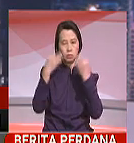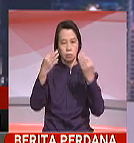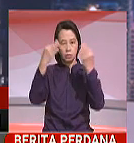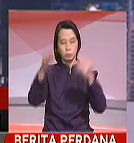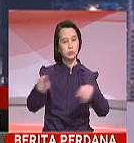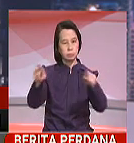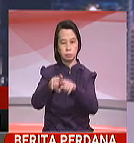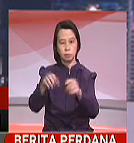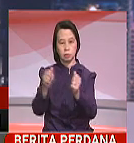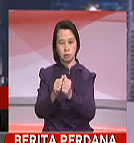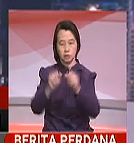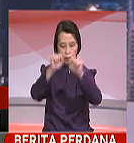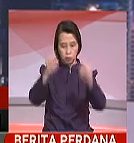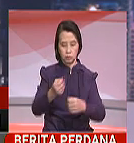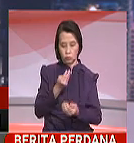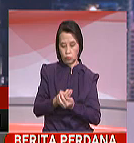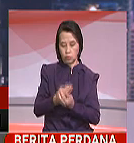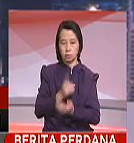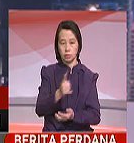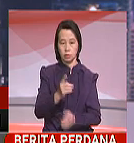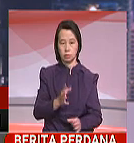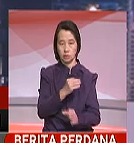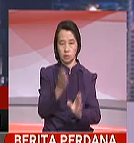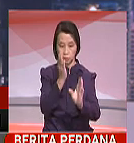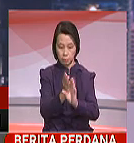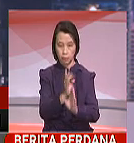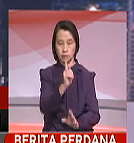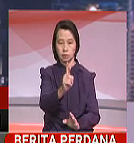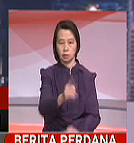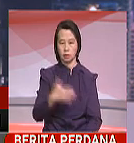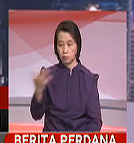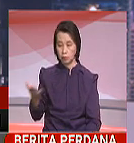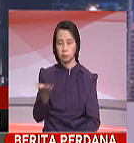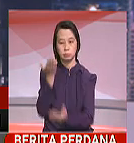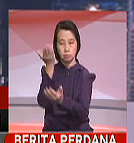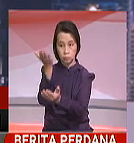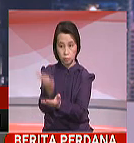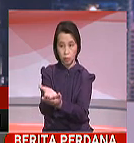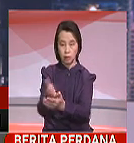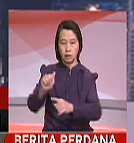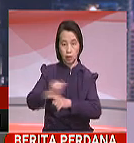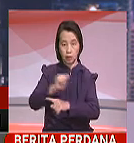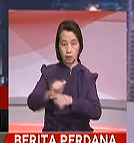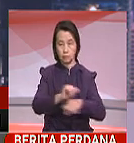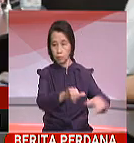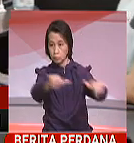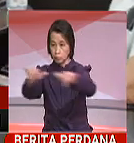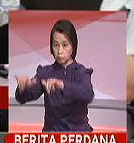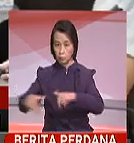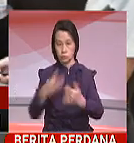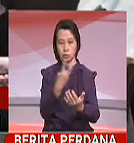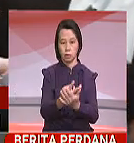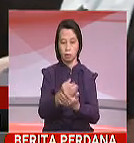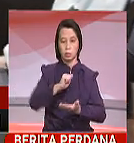dan selari dengan sistem kewangan Islam dan perbankan Islam. Beliau turut mencadangkan agar pengamalan standar piawaian kewangan